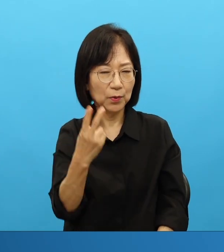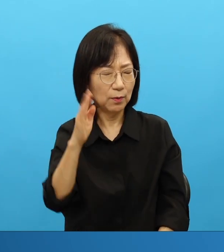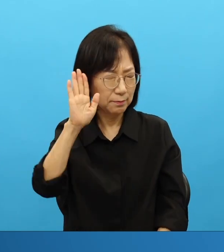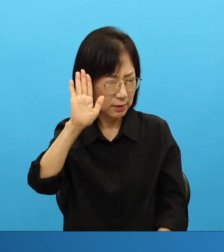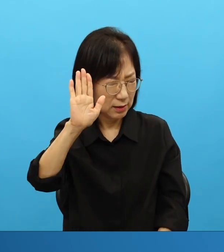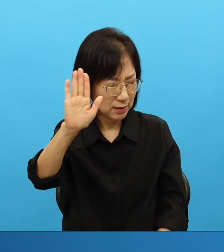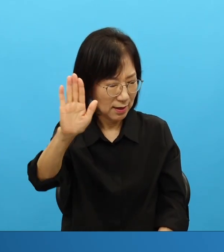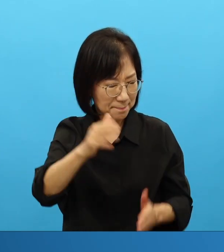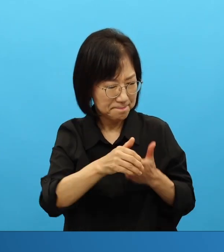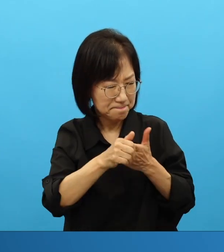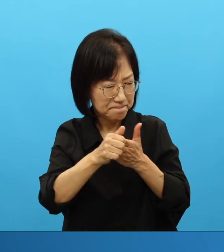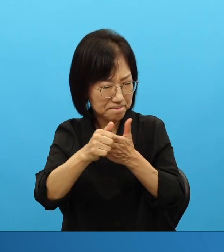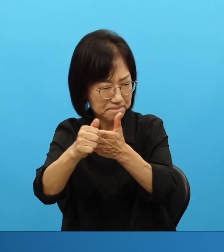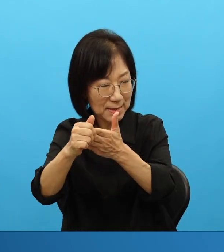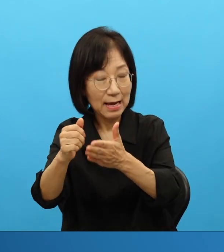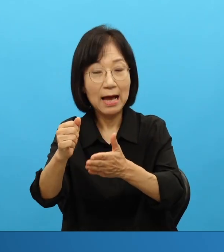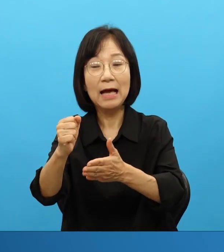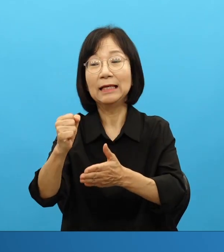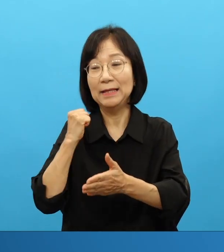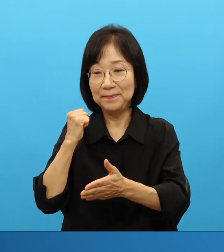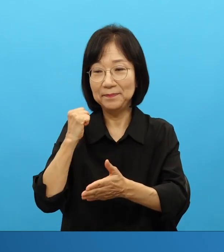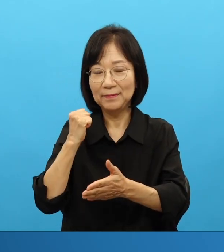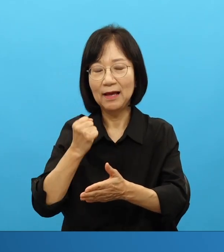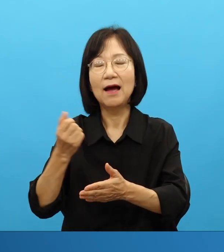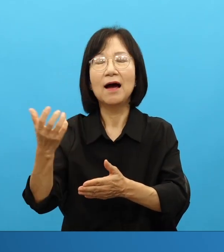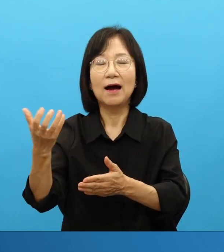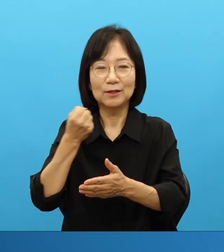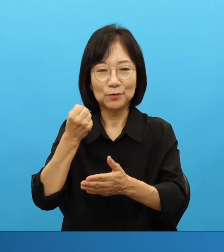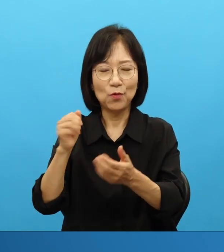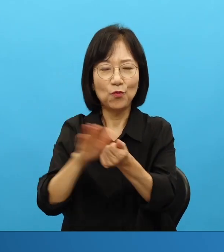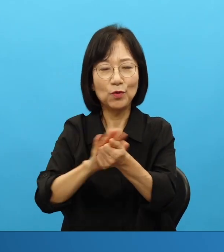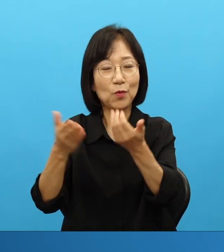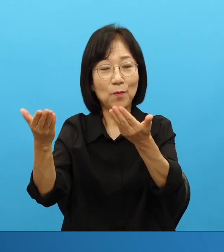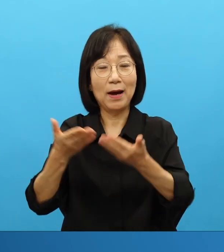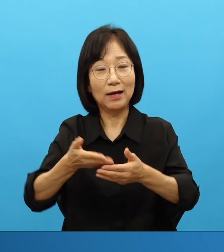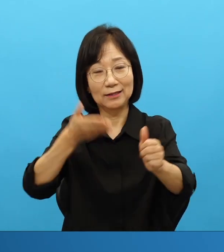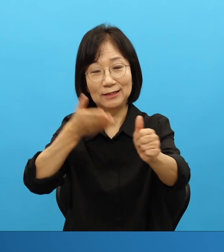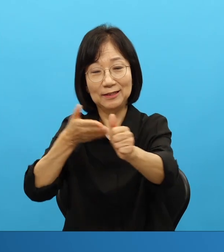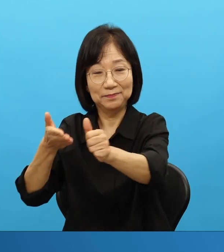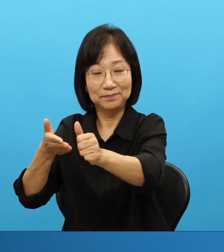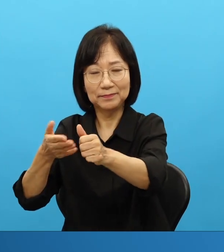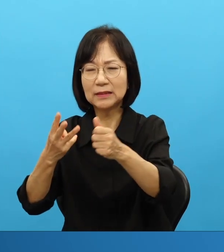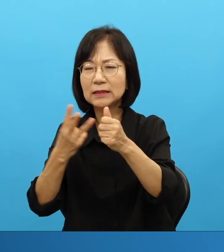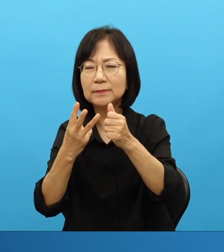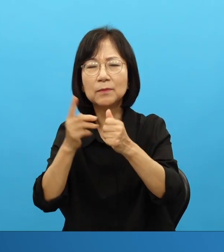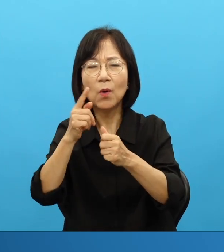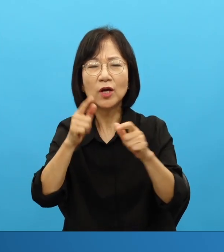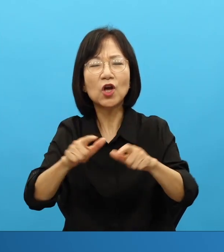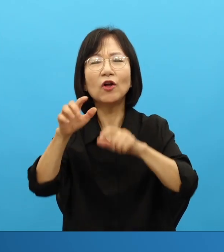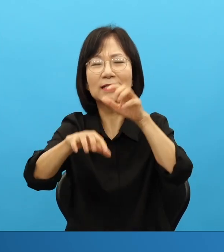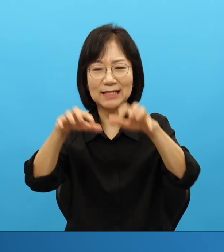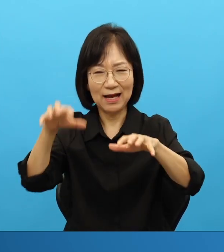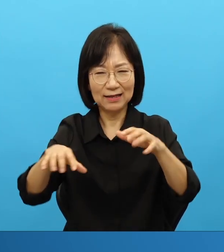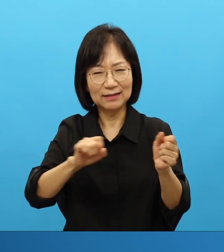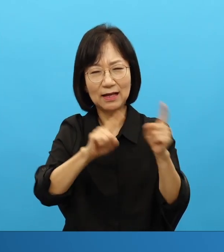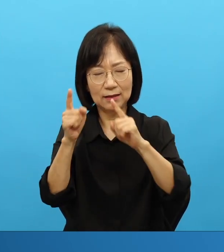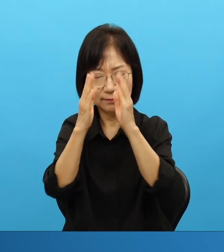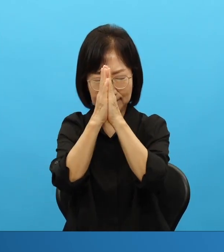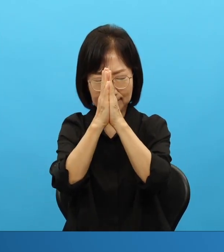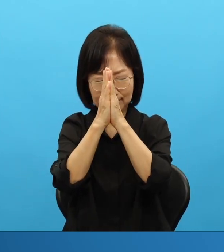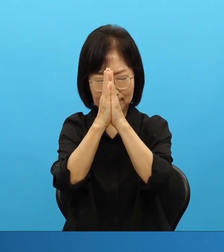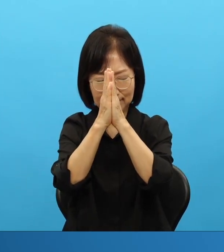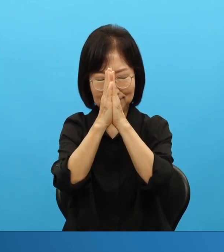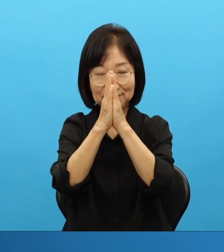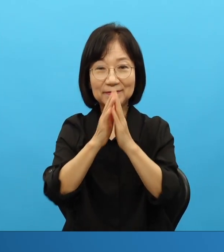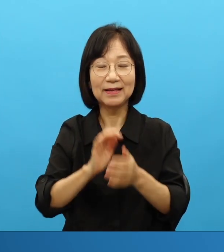us. 뭡니까? What does that mean? 현장 살리는 기도. It's the prayer to save the field. 세 가지 해야 됩니다. You must do three things.